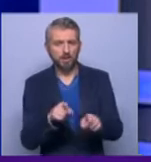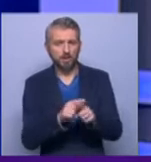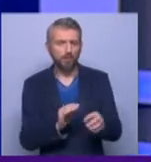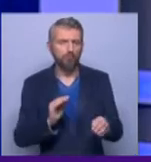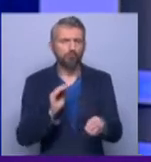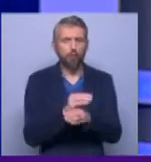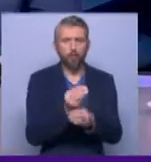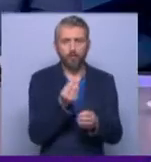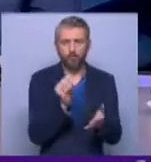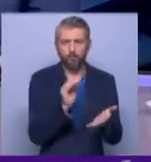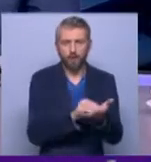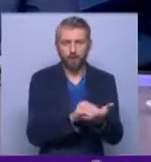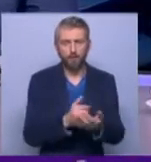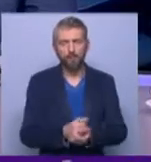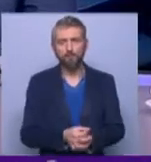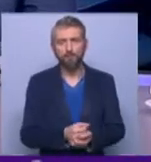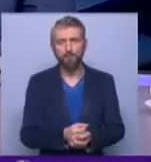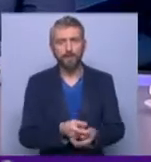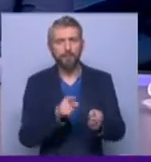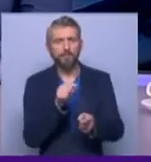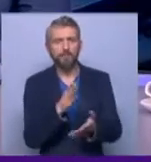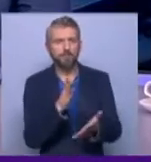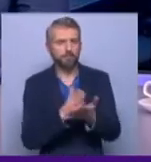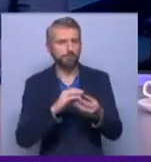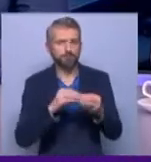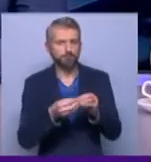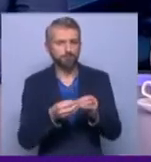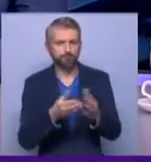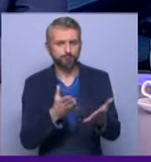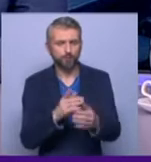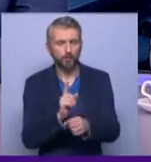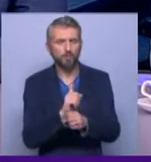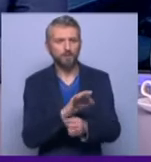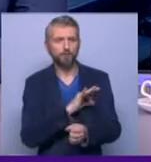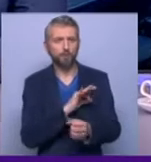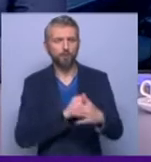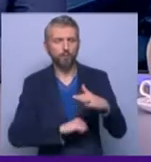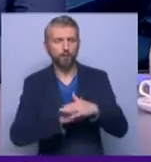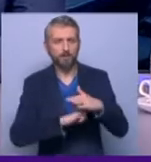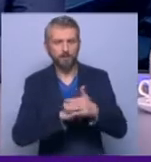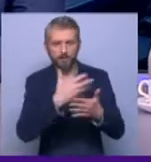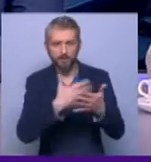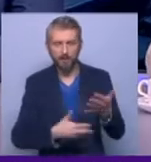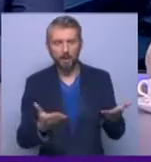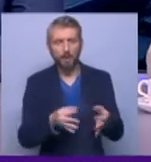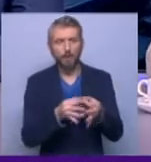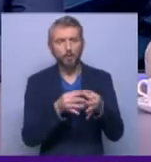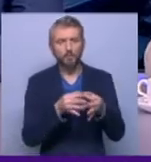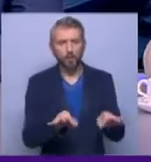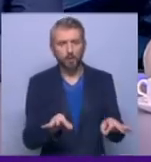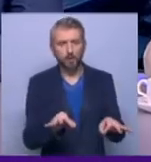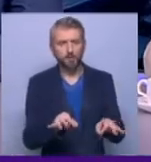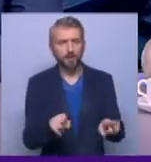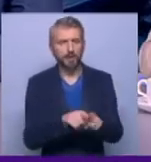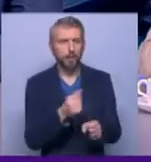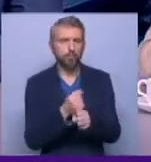донарахування. Насправді, там є колізія нормативно-правової бази, яка дозволила